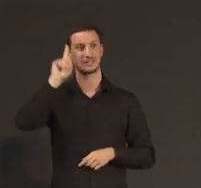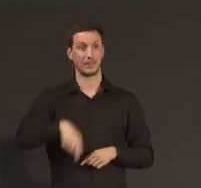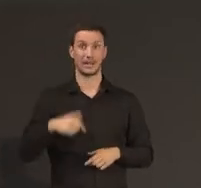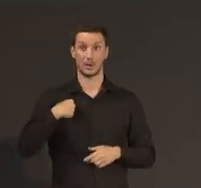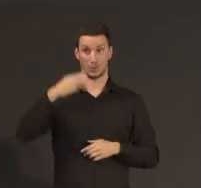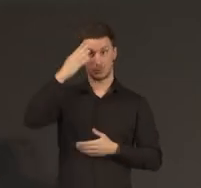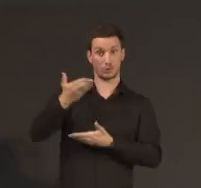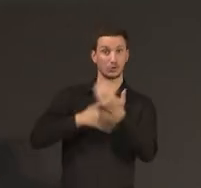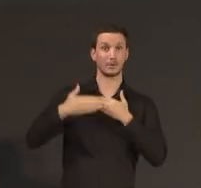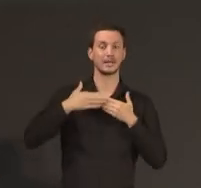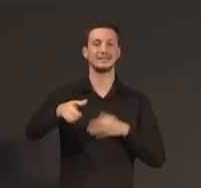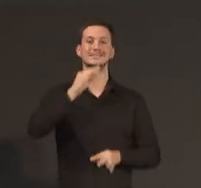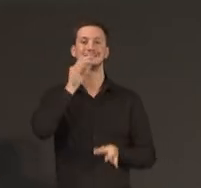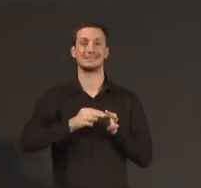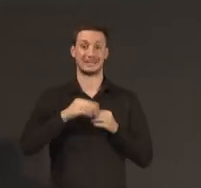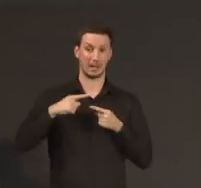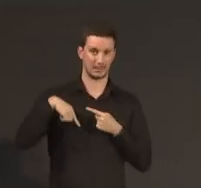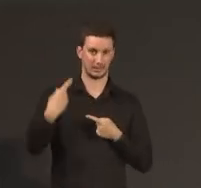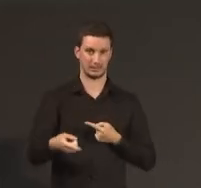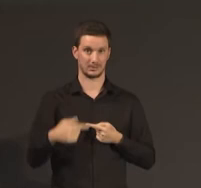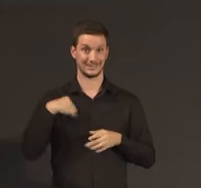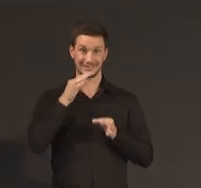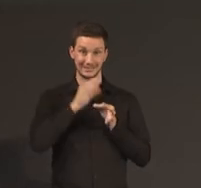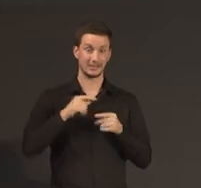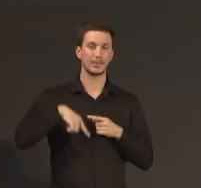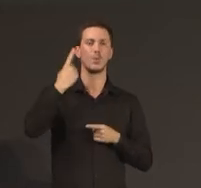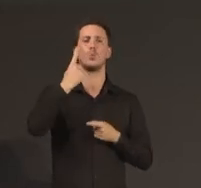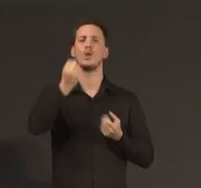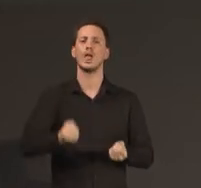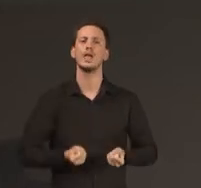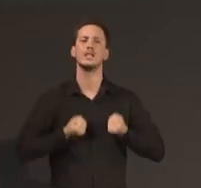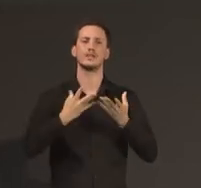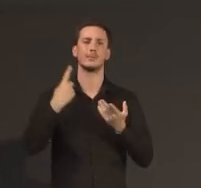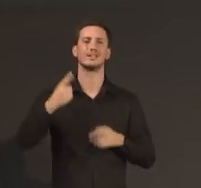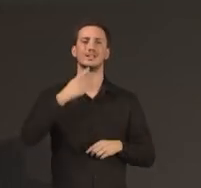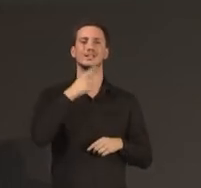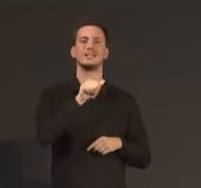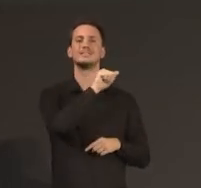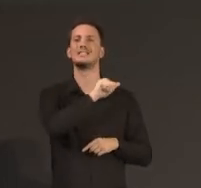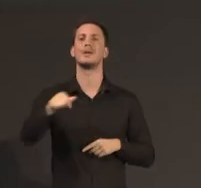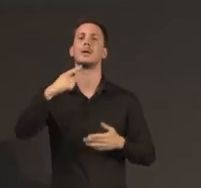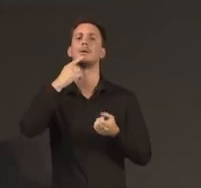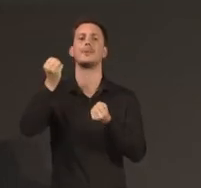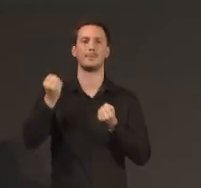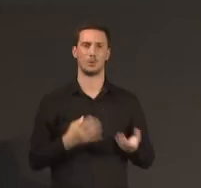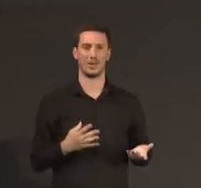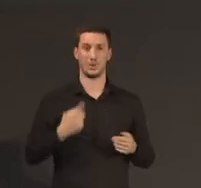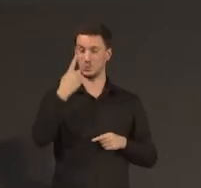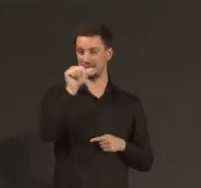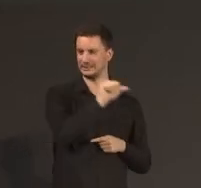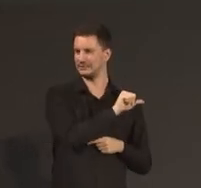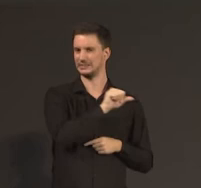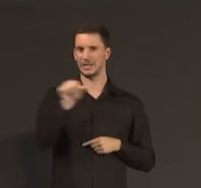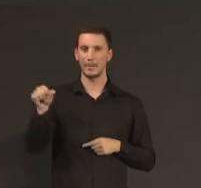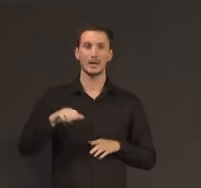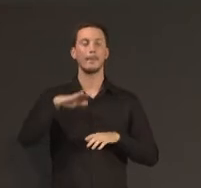per exemple, al setembre. El proper setembre posem en marxa una iniciativa que en diem la Setmana de Benvinguda, que seran tota una setmana,